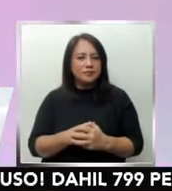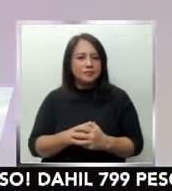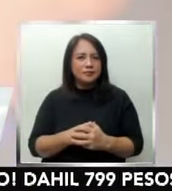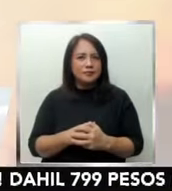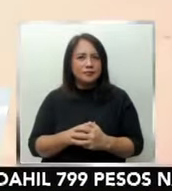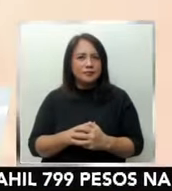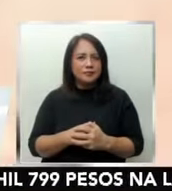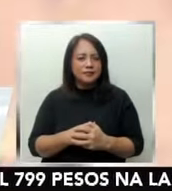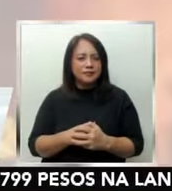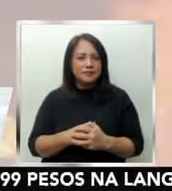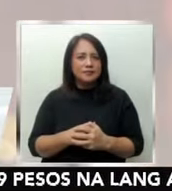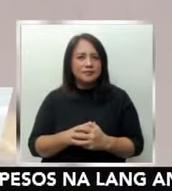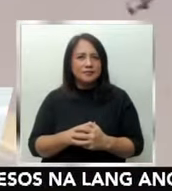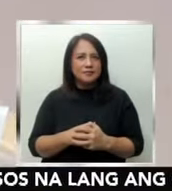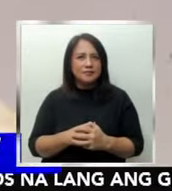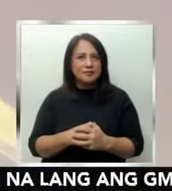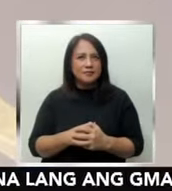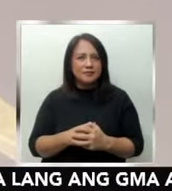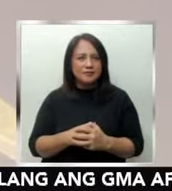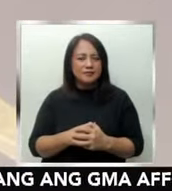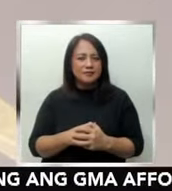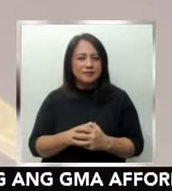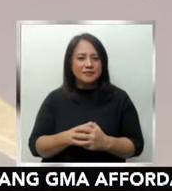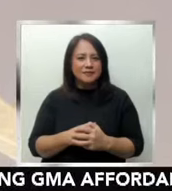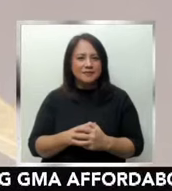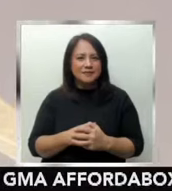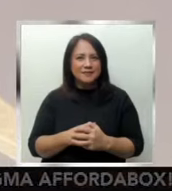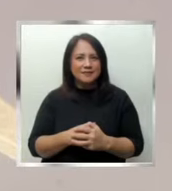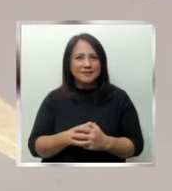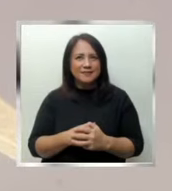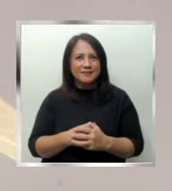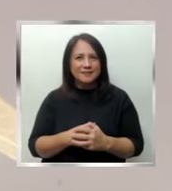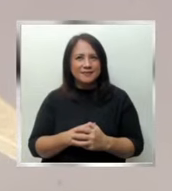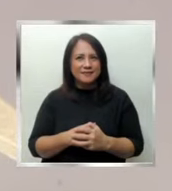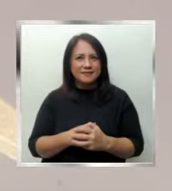ka carampel updated showb